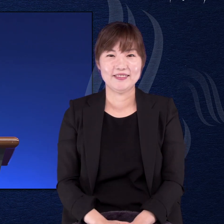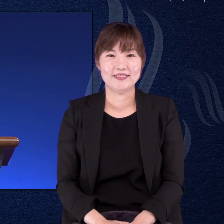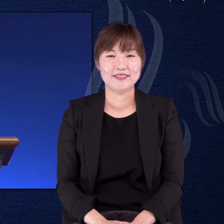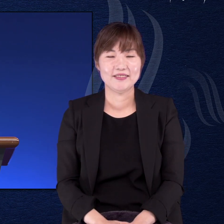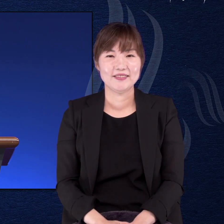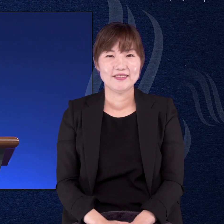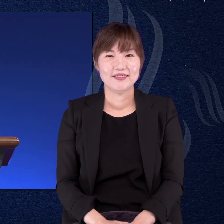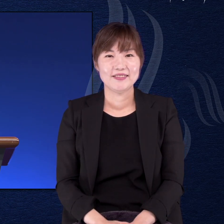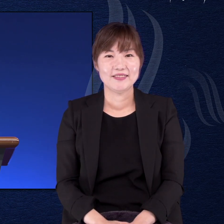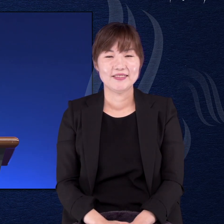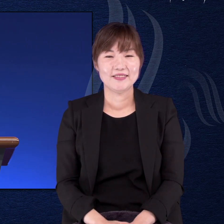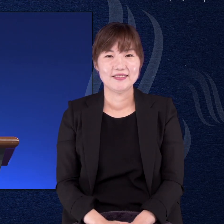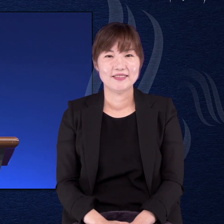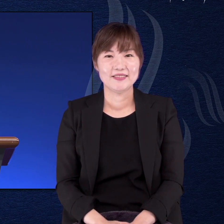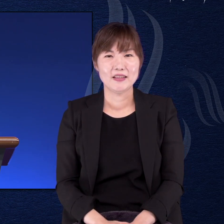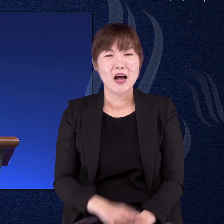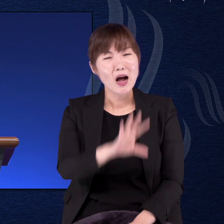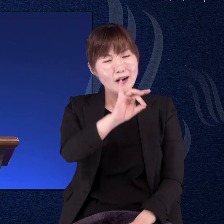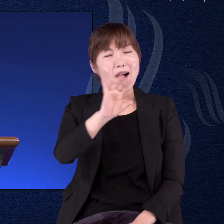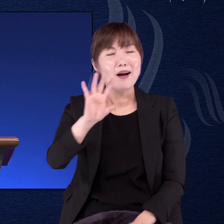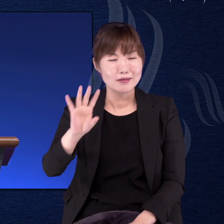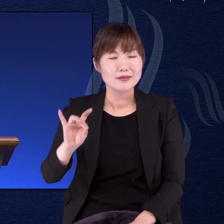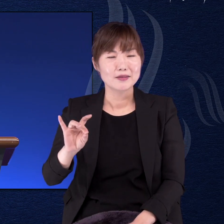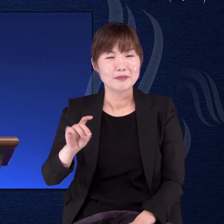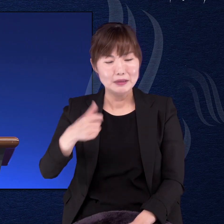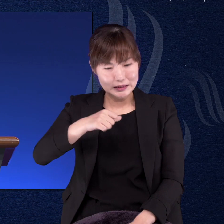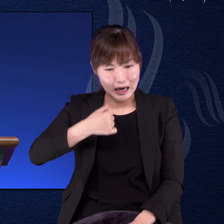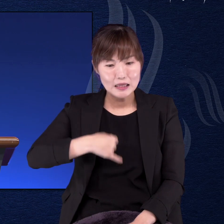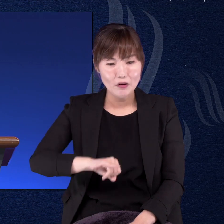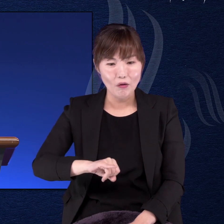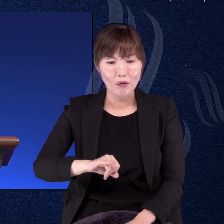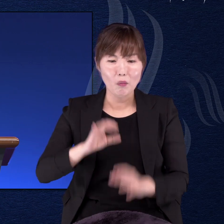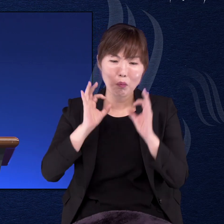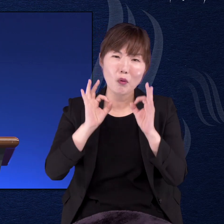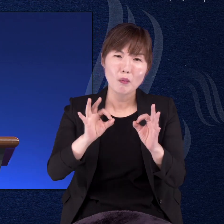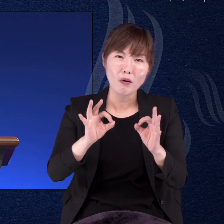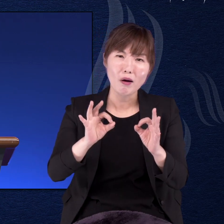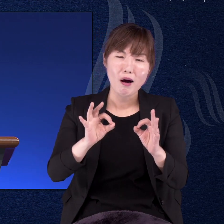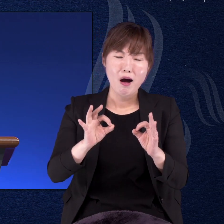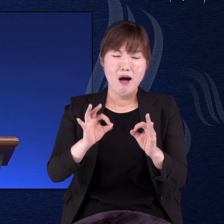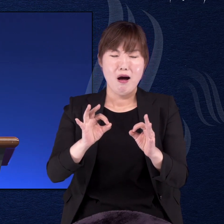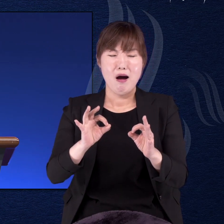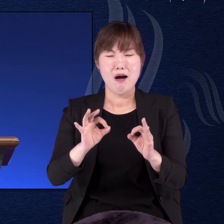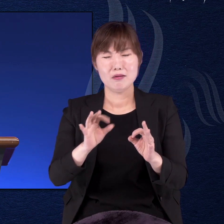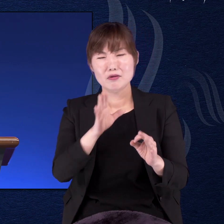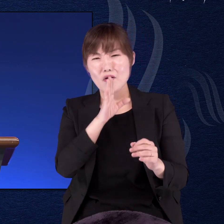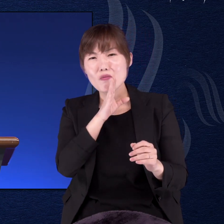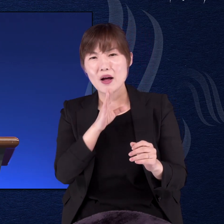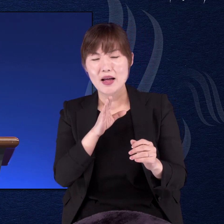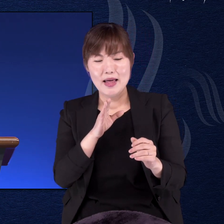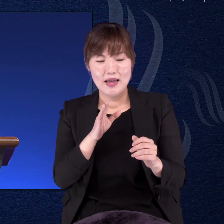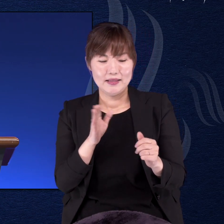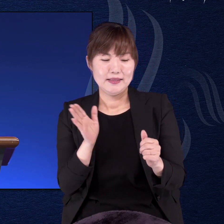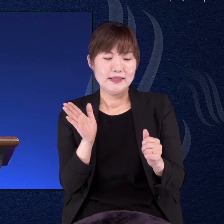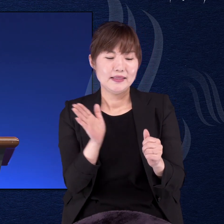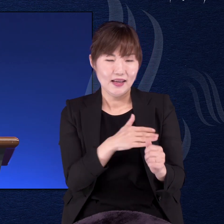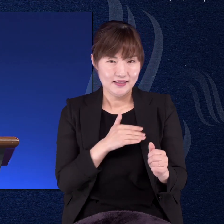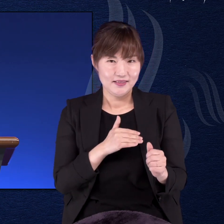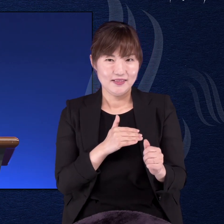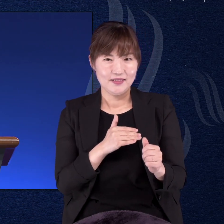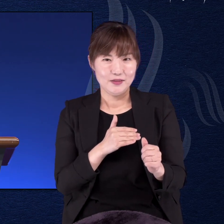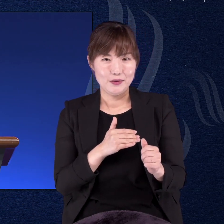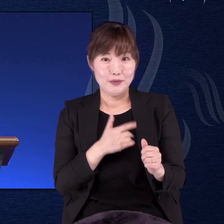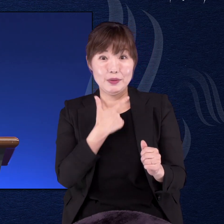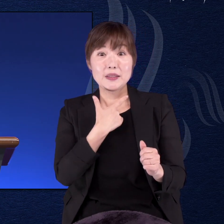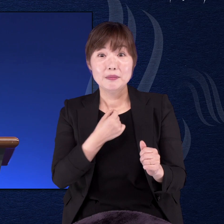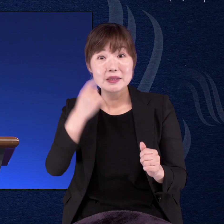그렇죠. 가끔 진짜 그렇게 생각될 때도 있어요. 쟤 막 때려주고 싶어. 이런 생각 많이 들잖아요.